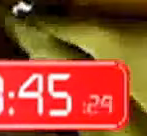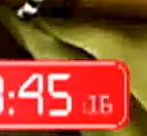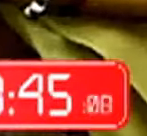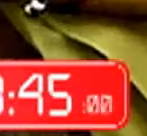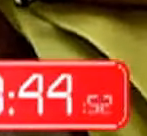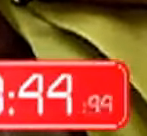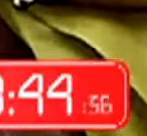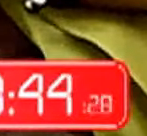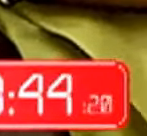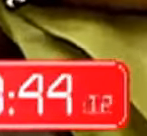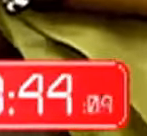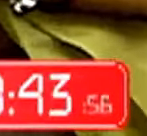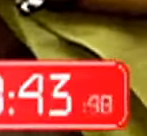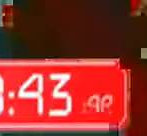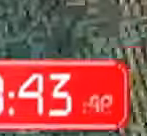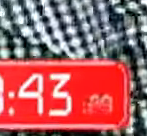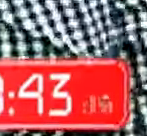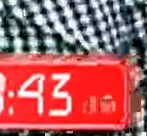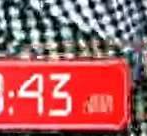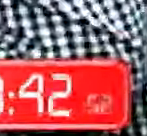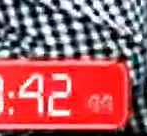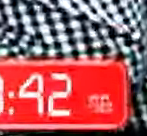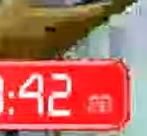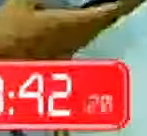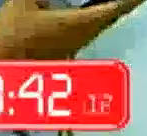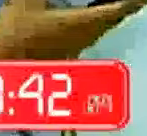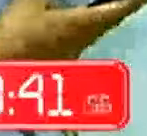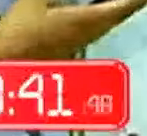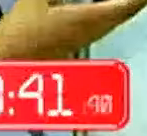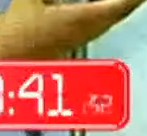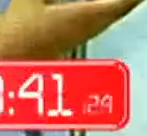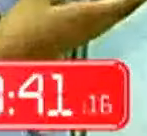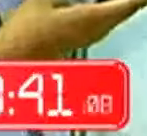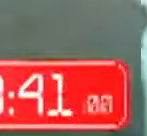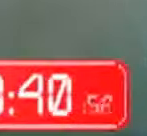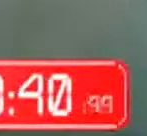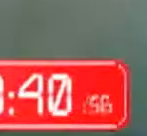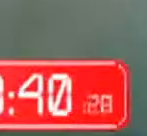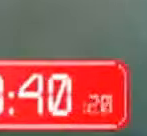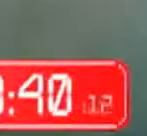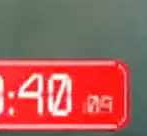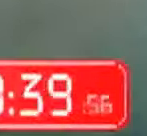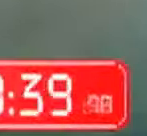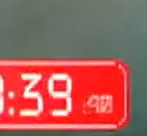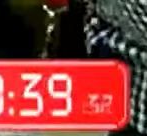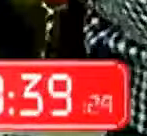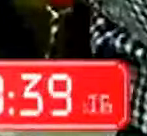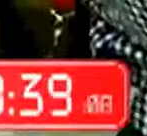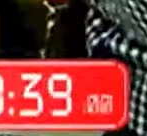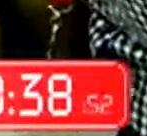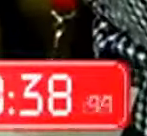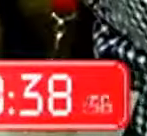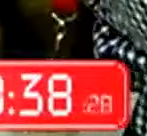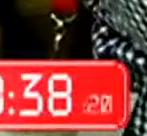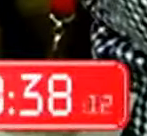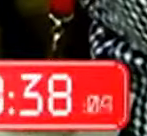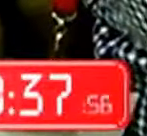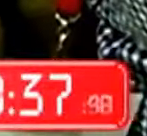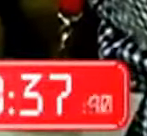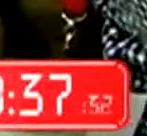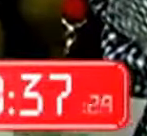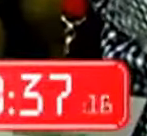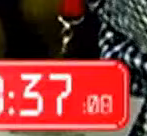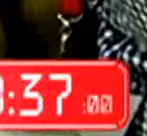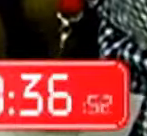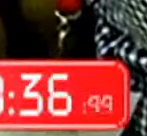playwright na si Ricky Lee. Look around. Ang dami-dami nila. Hindi yan magpapagod na pumunta rito if